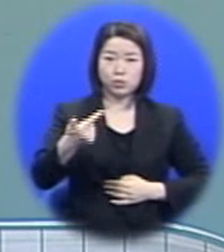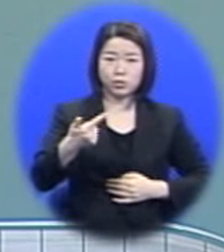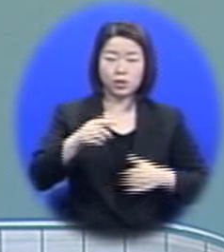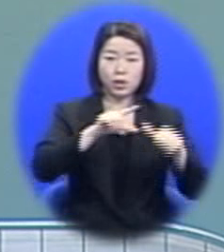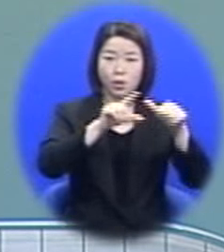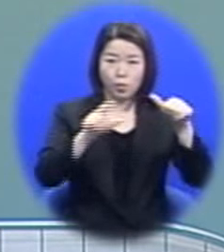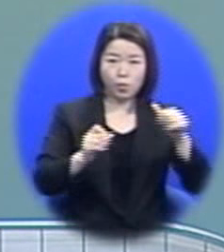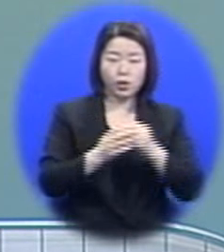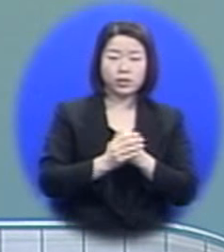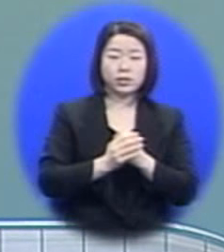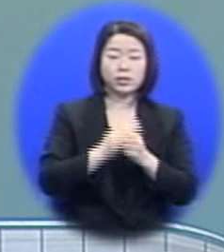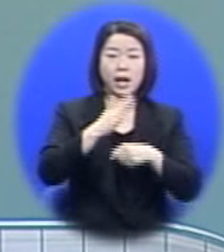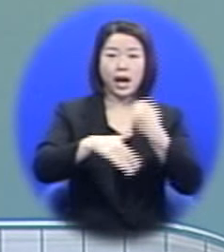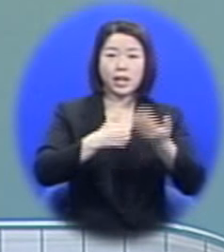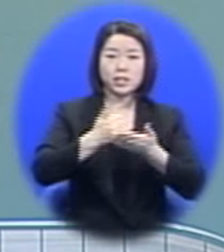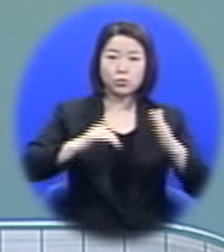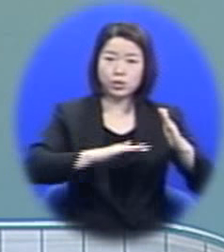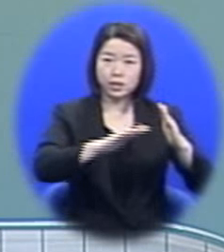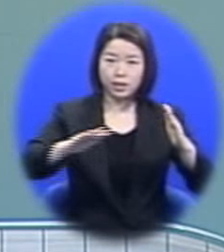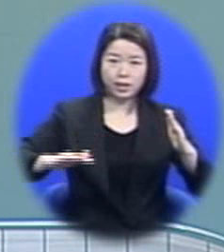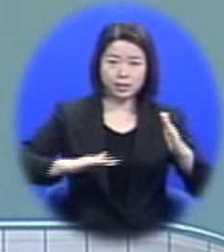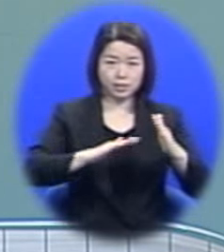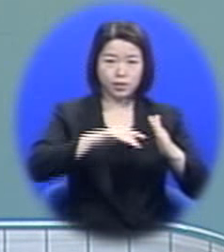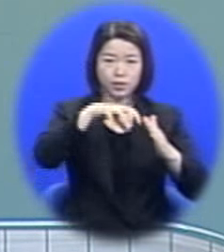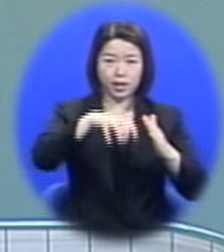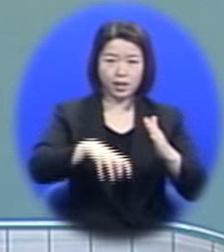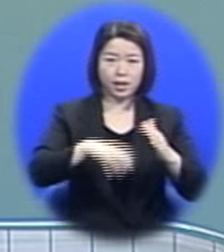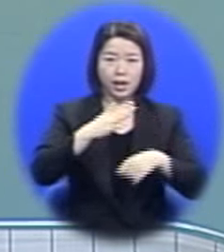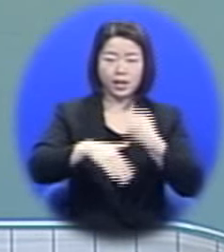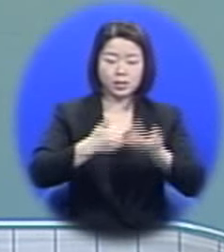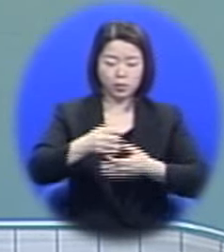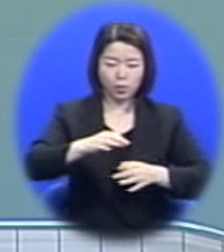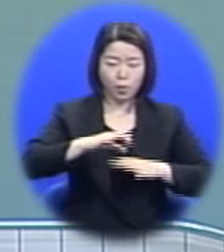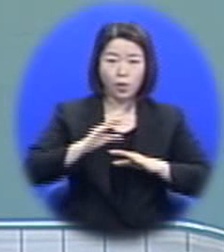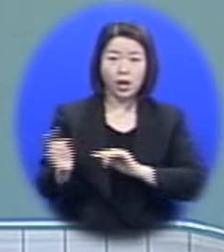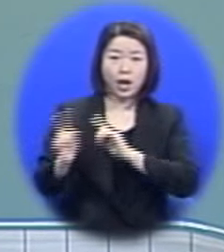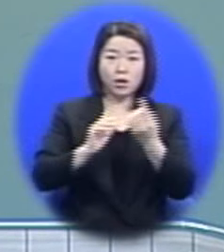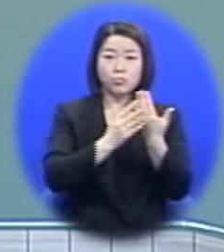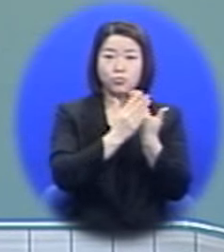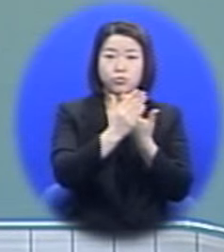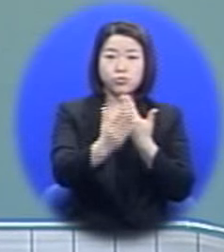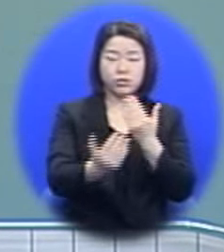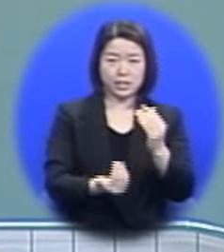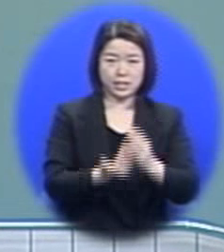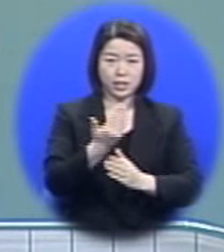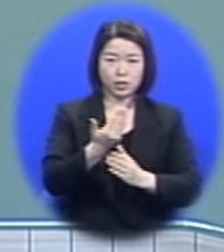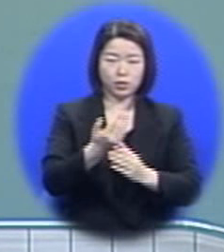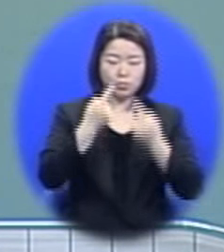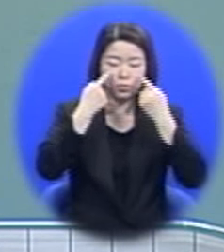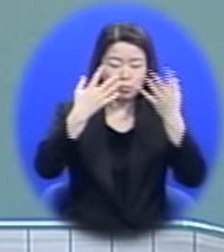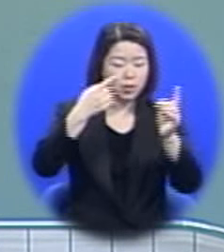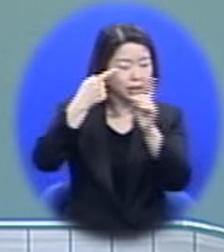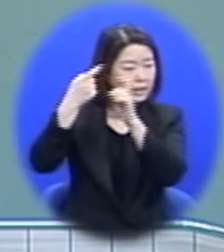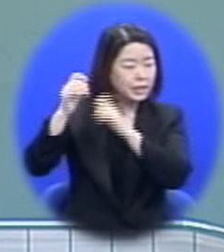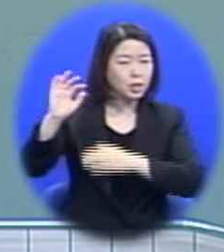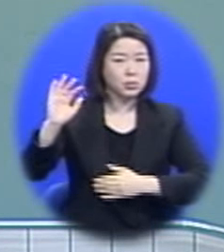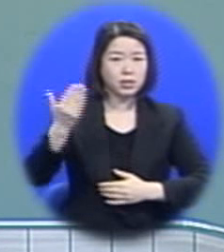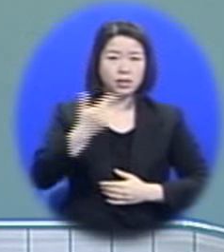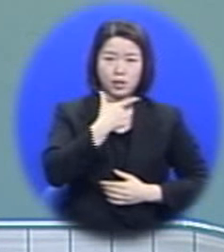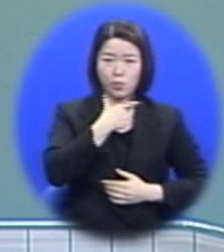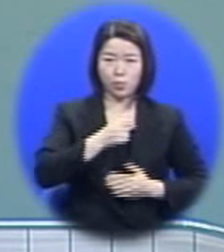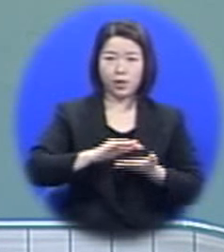안에 하나님의 놀라운 부흥이 일어났던 아 그런 분명한 기념이 되기를 원합니다.